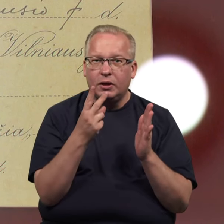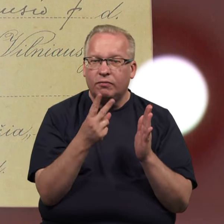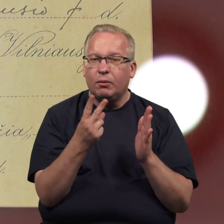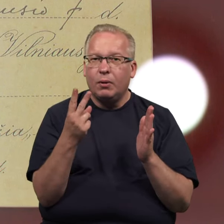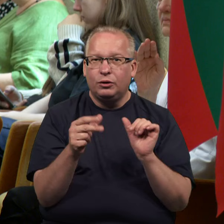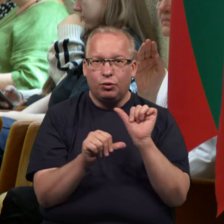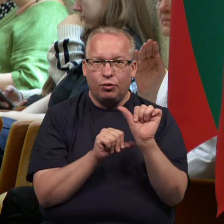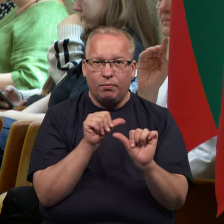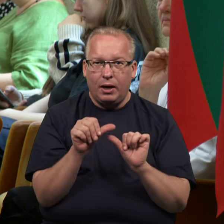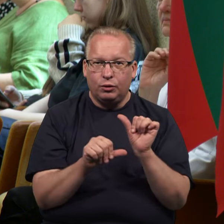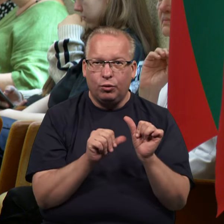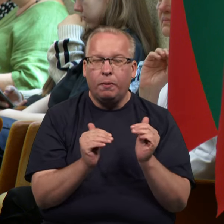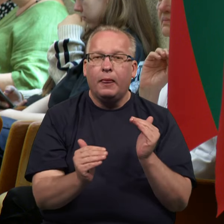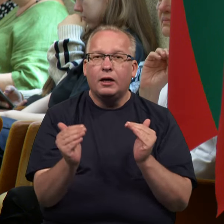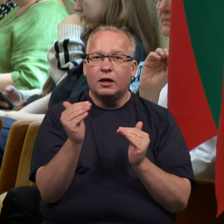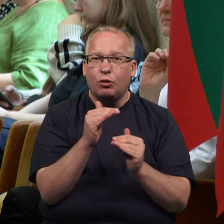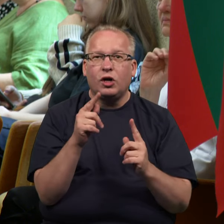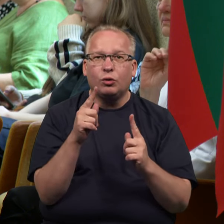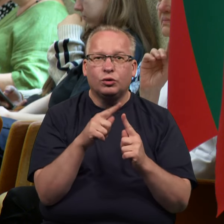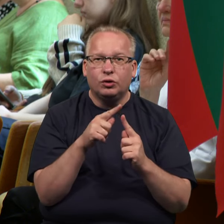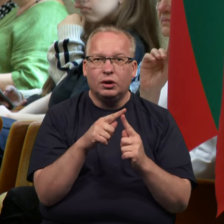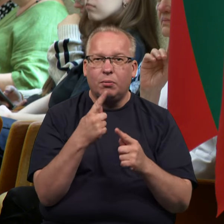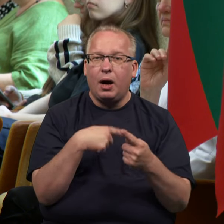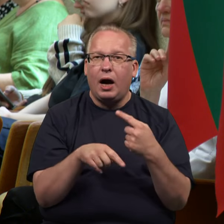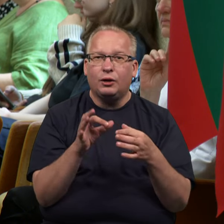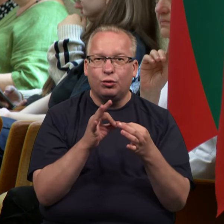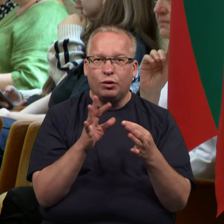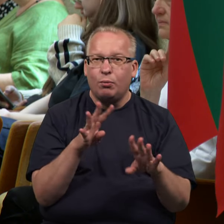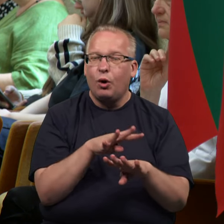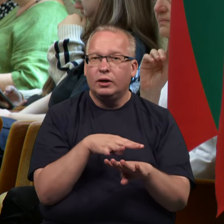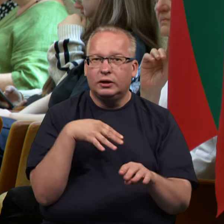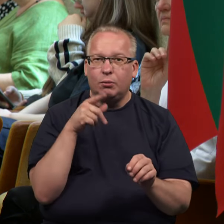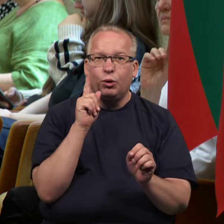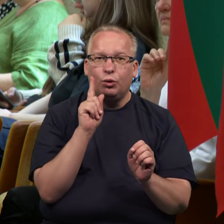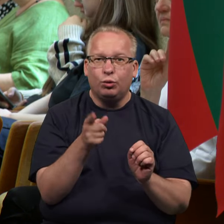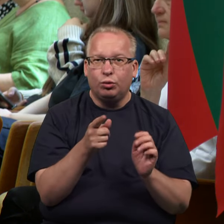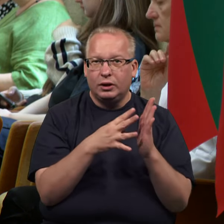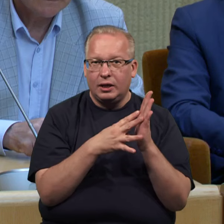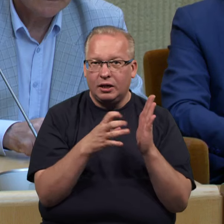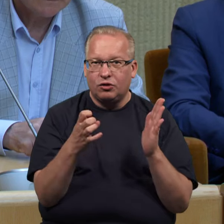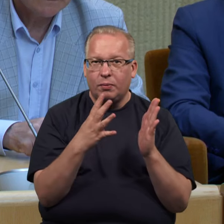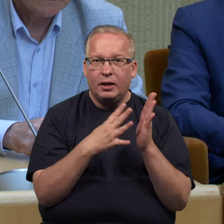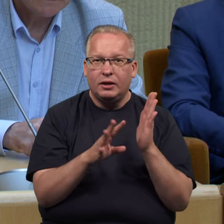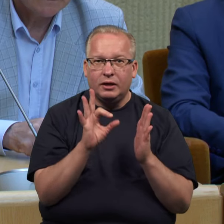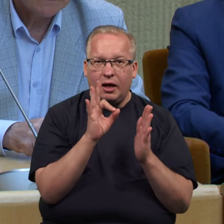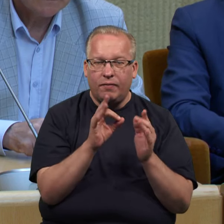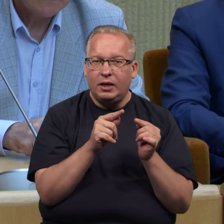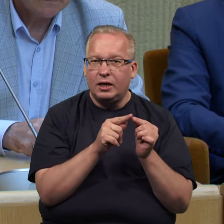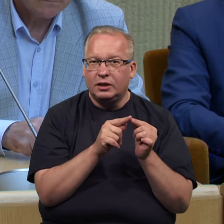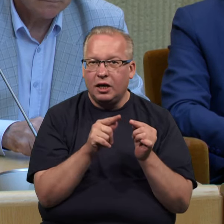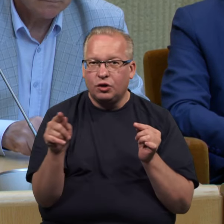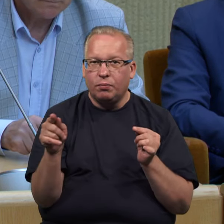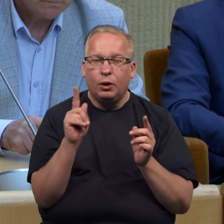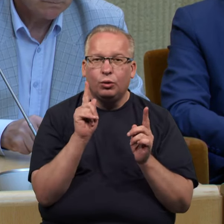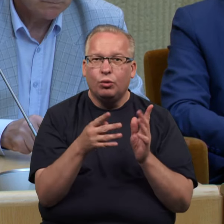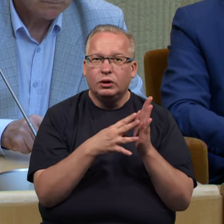1922 metų ir aukščiausiosios tarybos atkuriamojo Seimo nuo 1990 iki